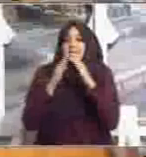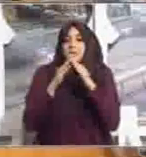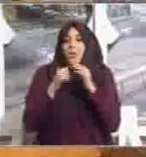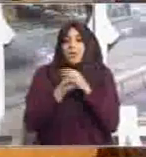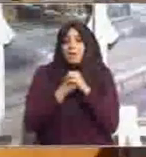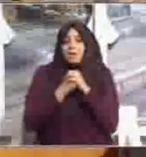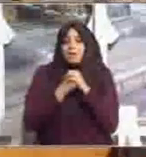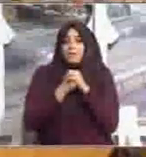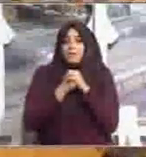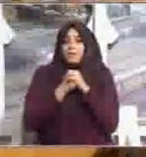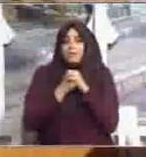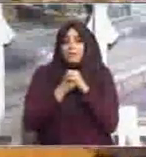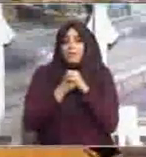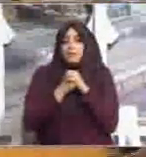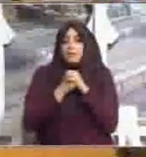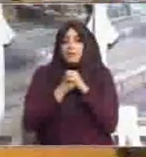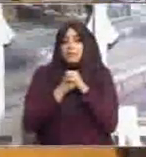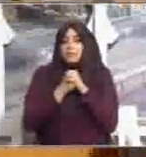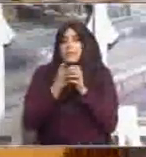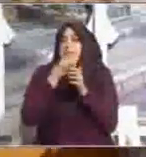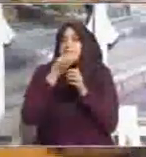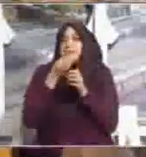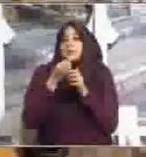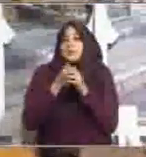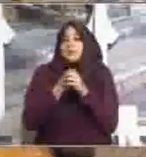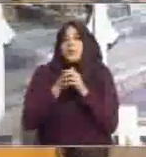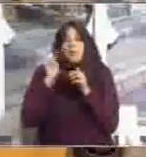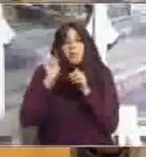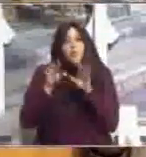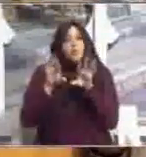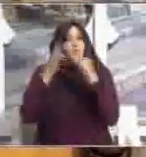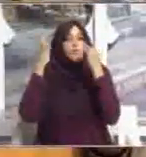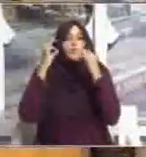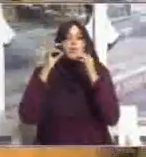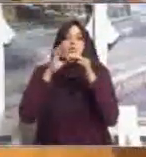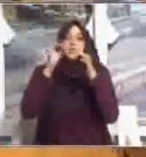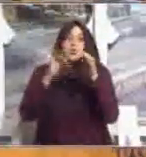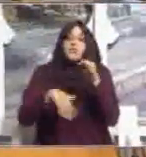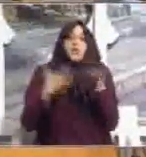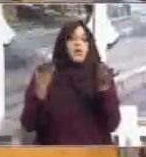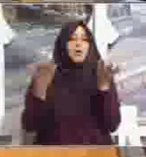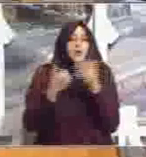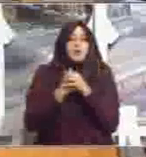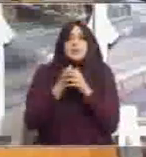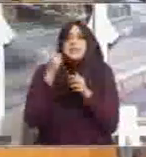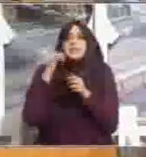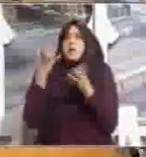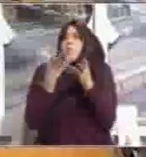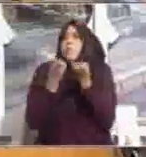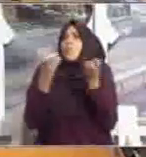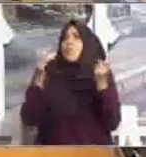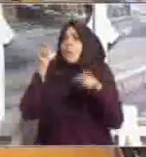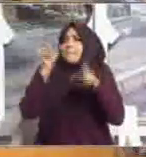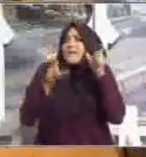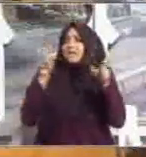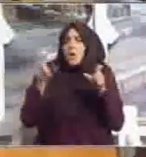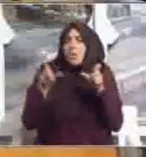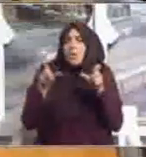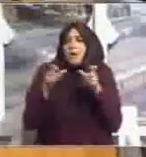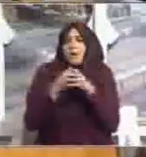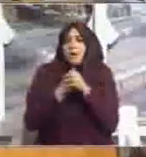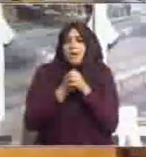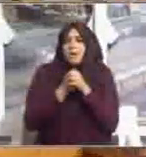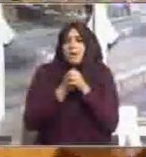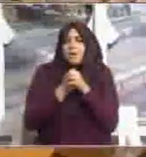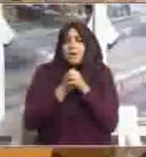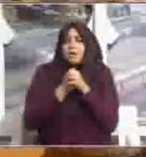الان مليح نوجه نداء انه يديروا حل هذه الامور. بالضبط. هذه بالضبط. اذا كان فيه رفعوا الحرج على الناس، اذا